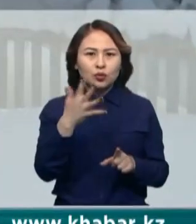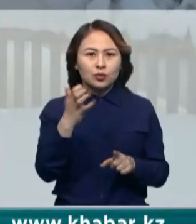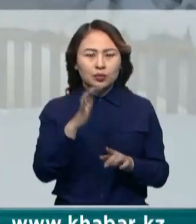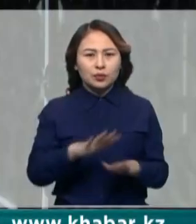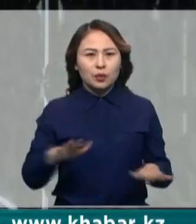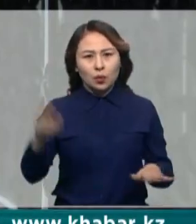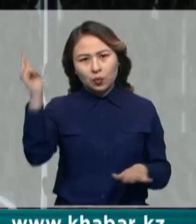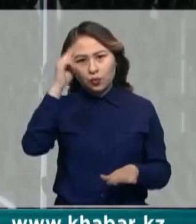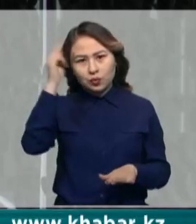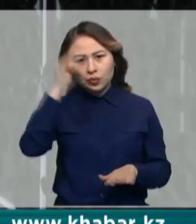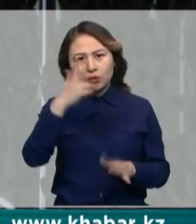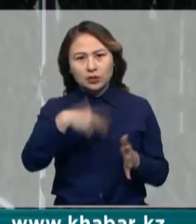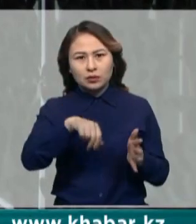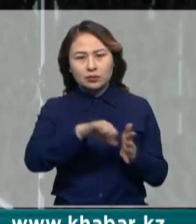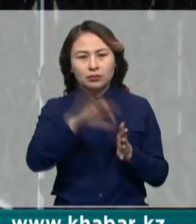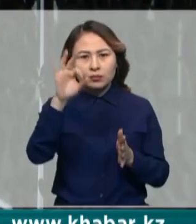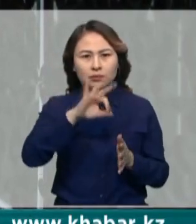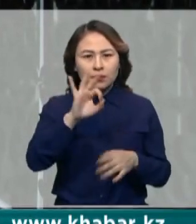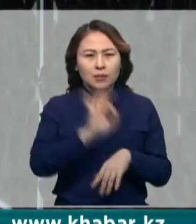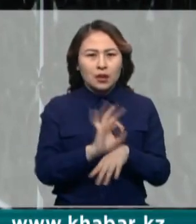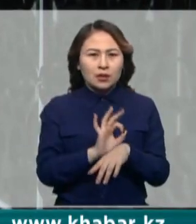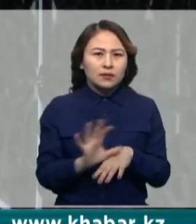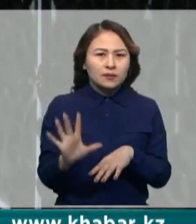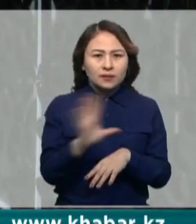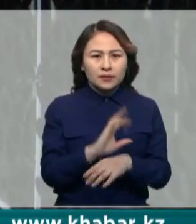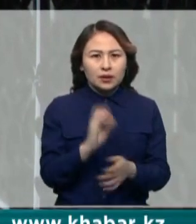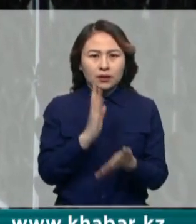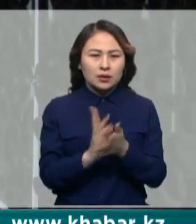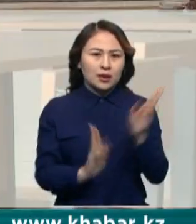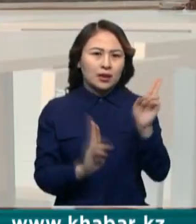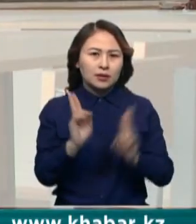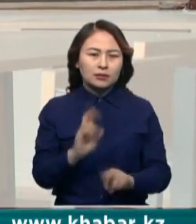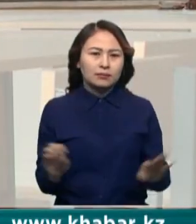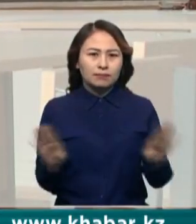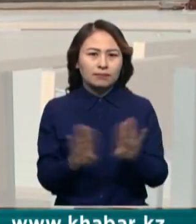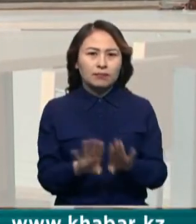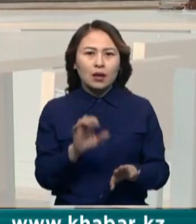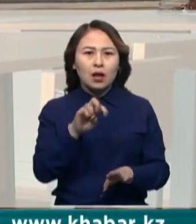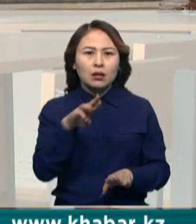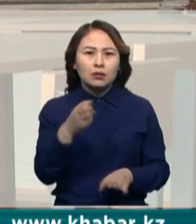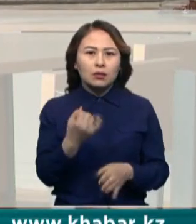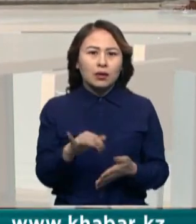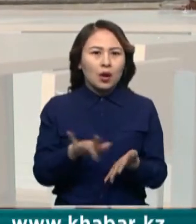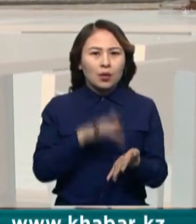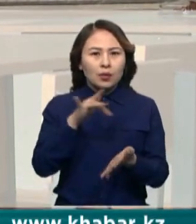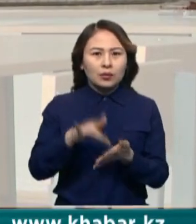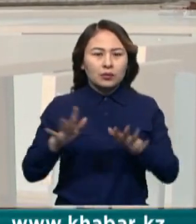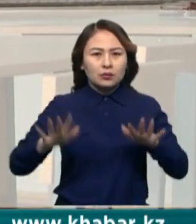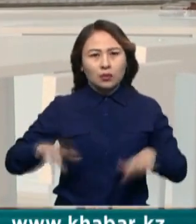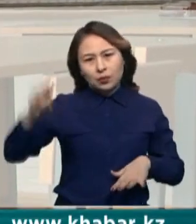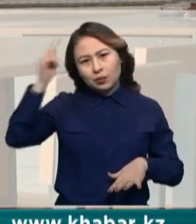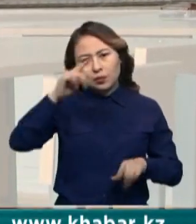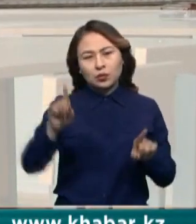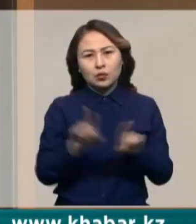бала оқиды. Оқушылардың 36% тұмауға шалдыққан. Сондықтан ережеге сай карантин жарияланды. Алтай қаласындағы бірнеше білім ордасында